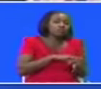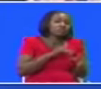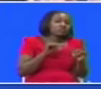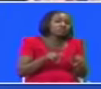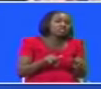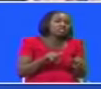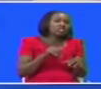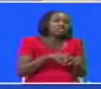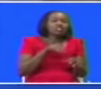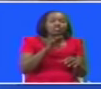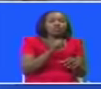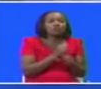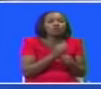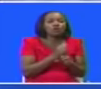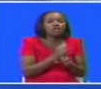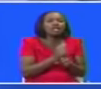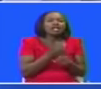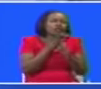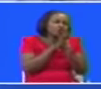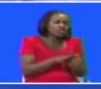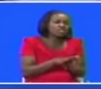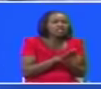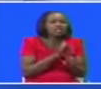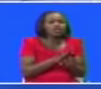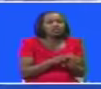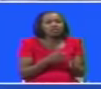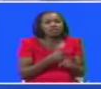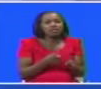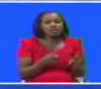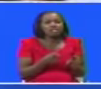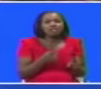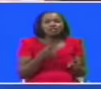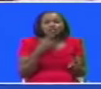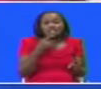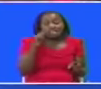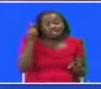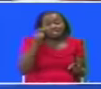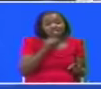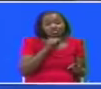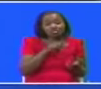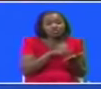katika makaunti zetu na kufanya huduma zaidi. Lakini hiyo si kusema ya kuwa Kenya haikuwa katika